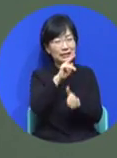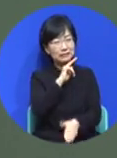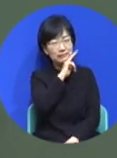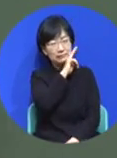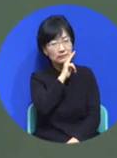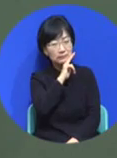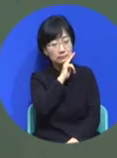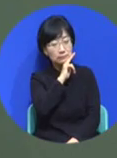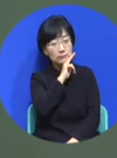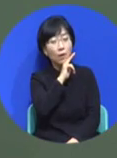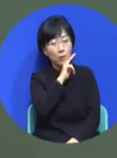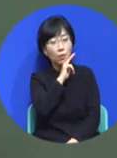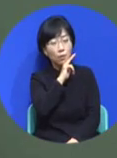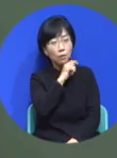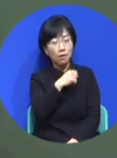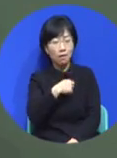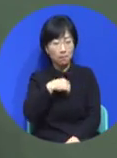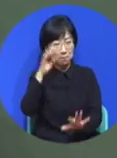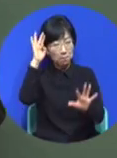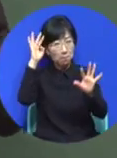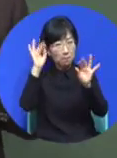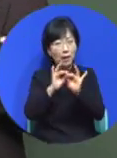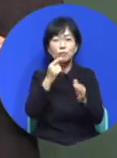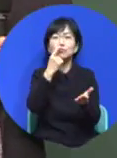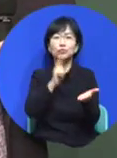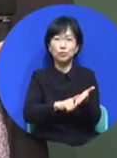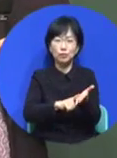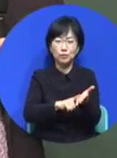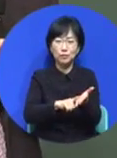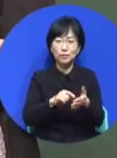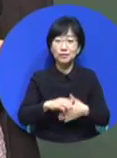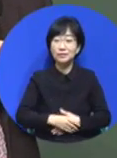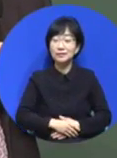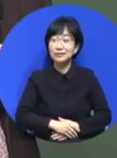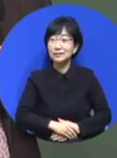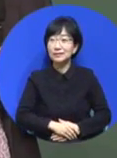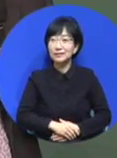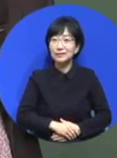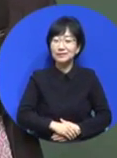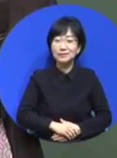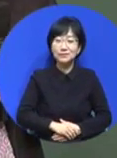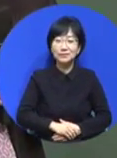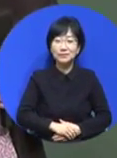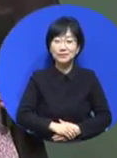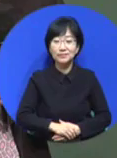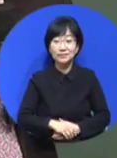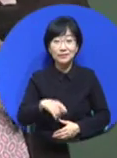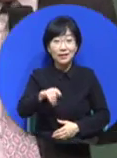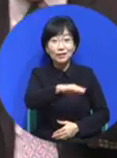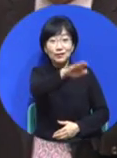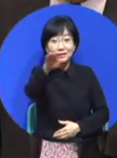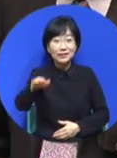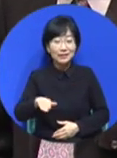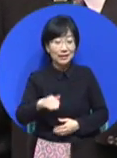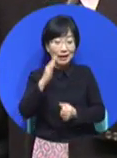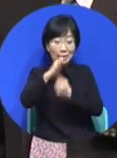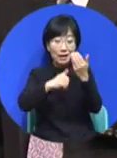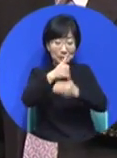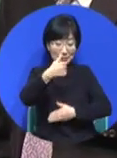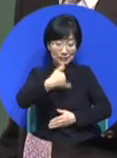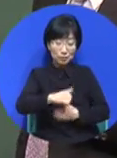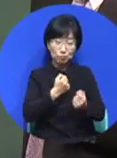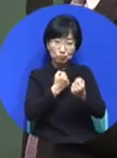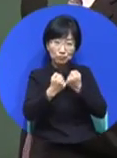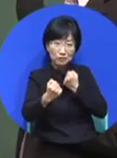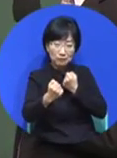also more realistic. 그러니까 우리가 믿는 우리도 이게 잘못 눈뜨면 불신앙이 빠지죠. And sometimes, even though